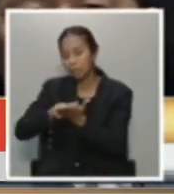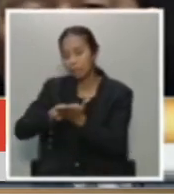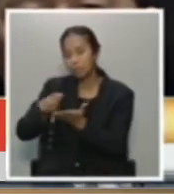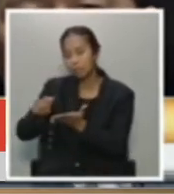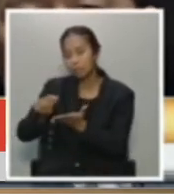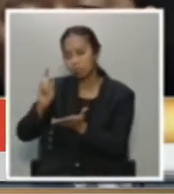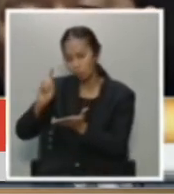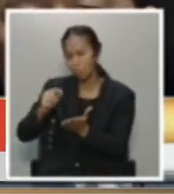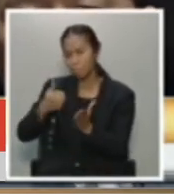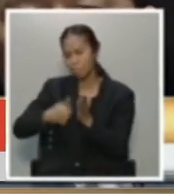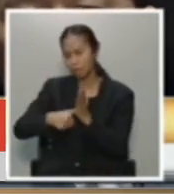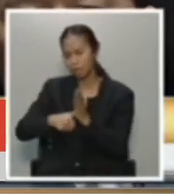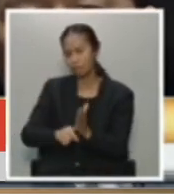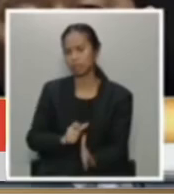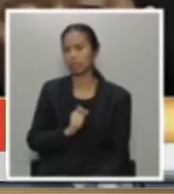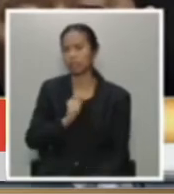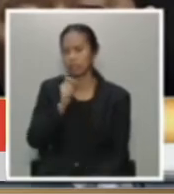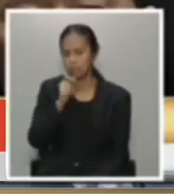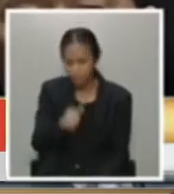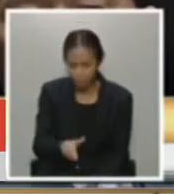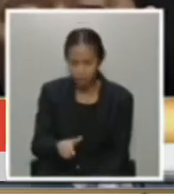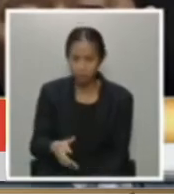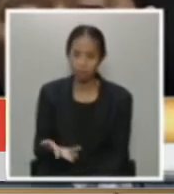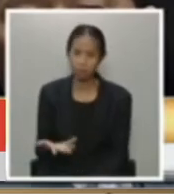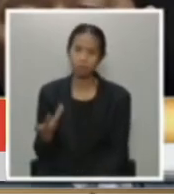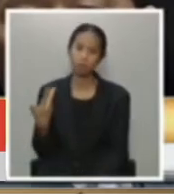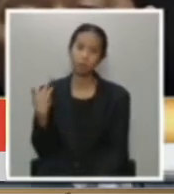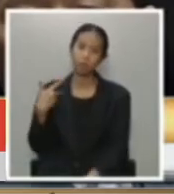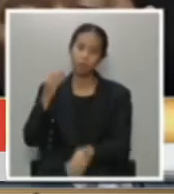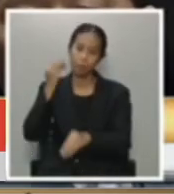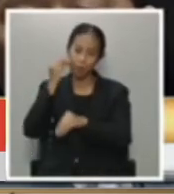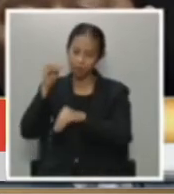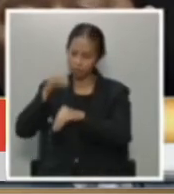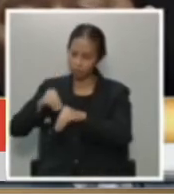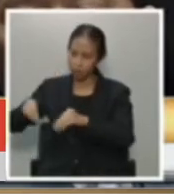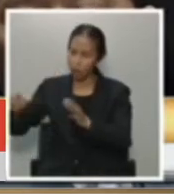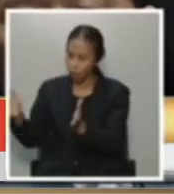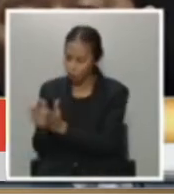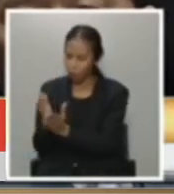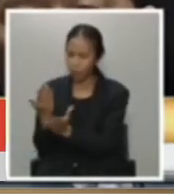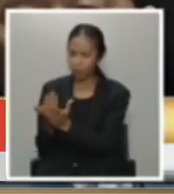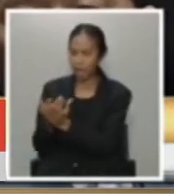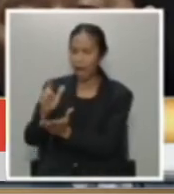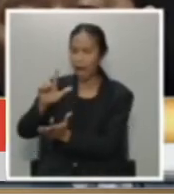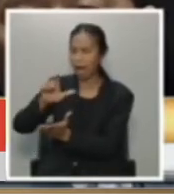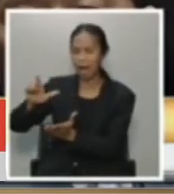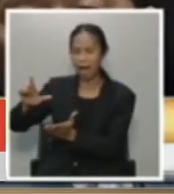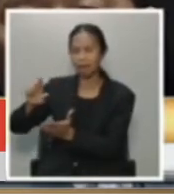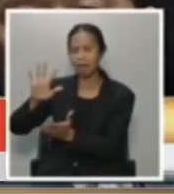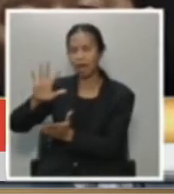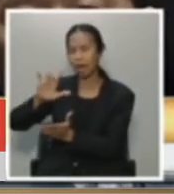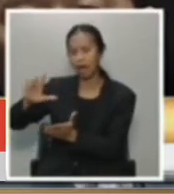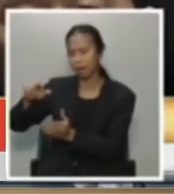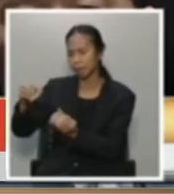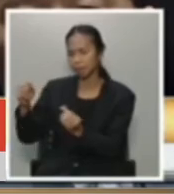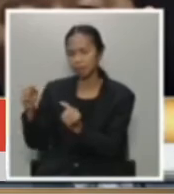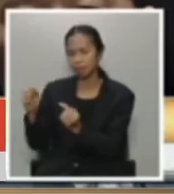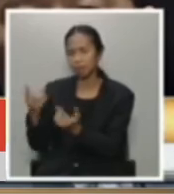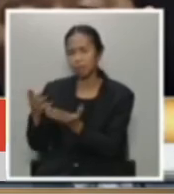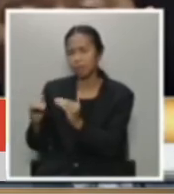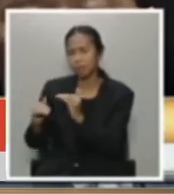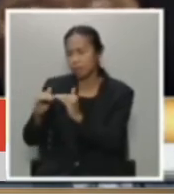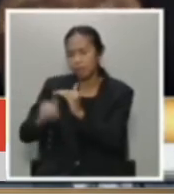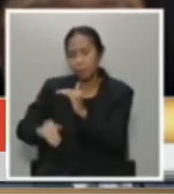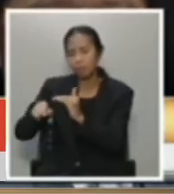องเสียภาษีละอาจจะมีบ้าน 3-4 หลังเนี่ยราคายังไม่ถึง5ล้านเลยแต่ผู้มีอันจะกินเนี่ย50ล้านไม่ต้